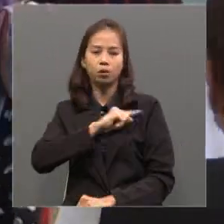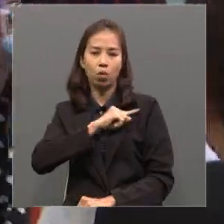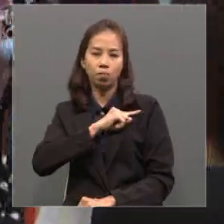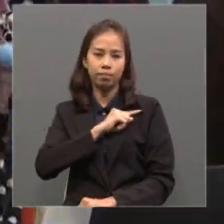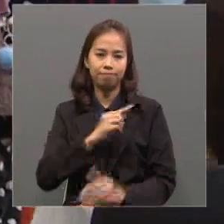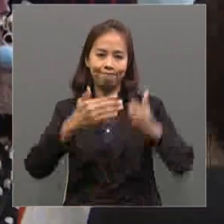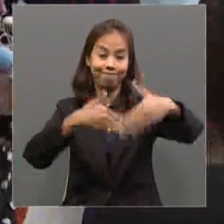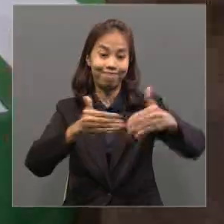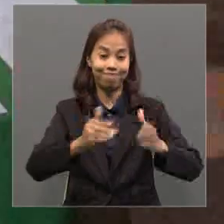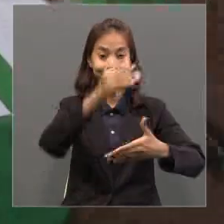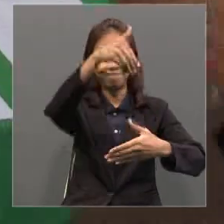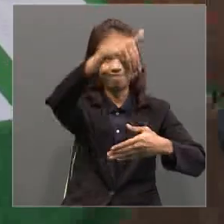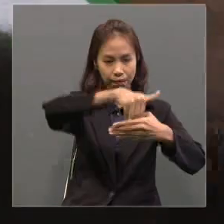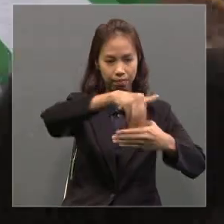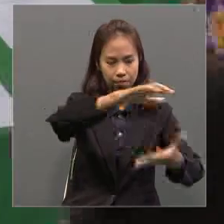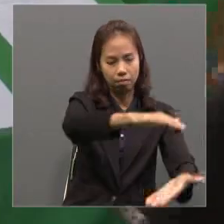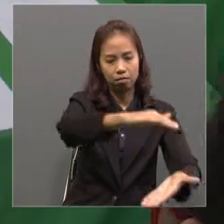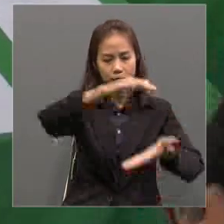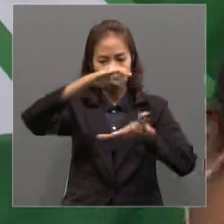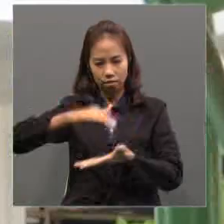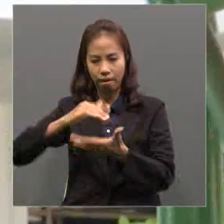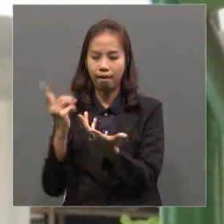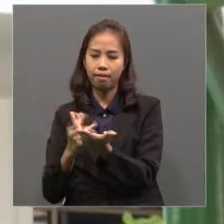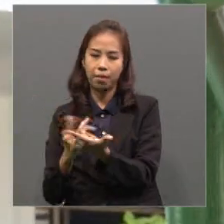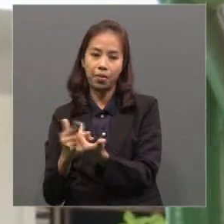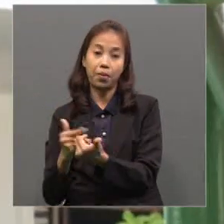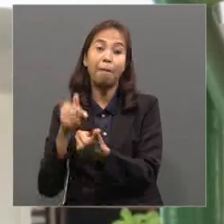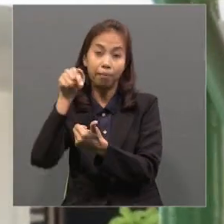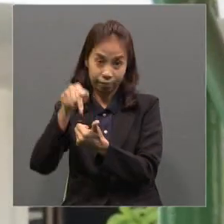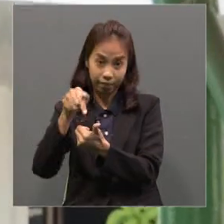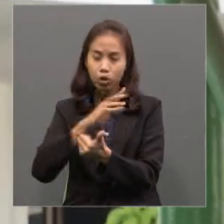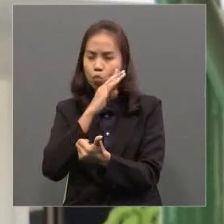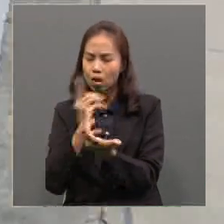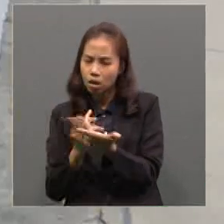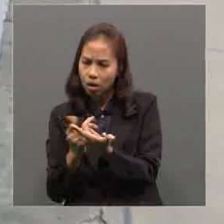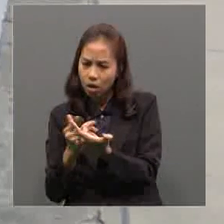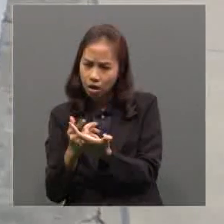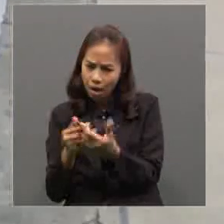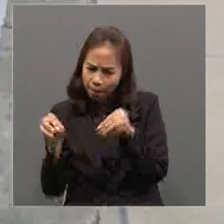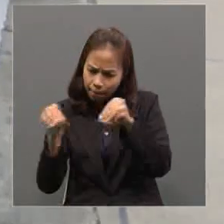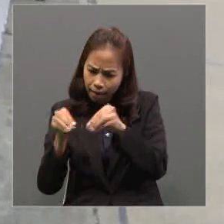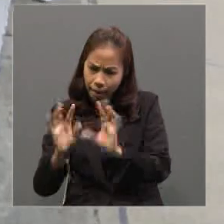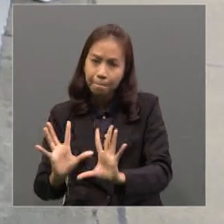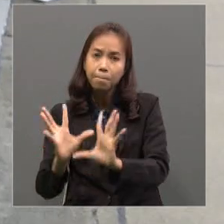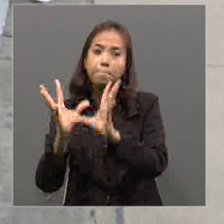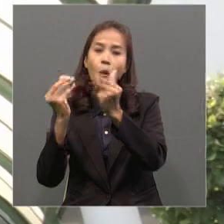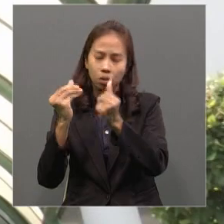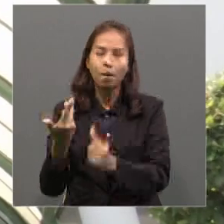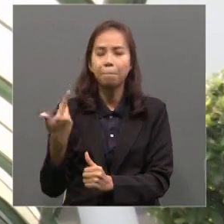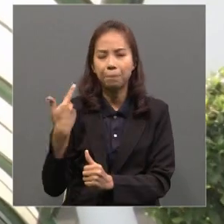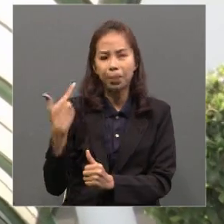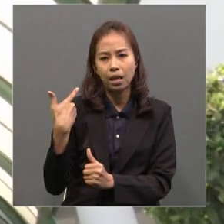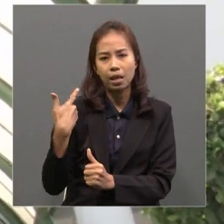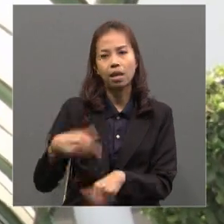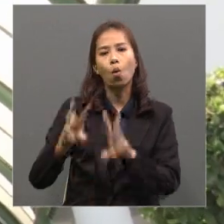คะแนนเลือกตั้งล่วงหน้าเอามานับคะแนนรวมกันทีเดียวเมื่อนับคะแนนใกล้จะเสร็จแล้วก็จะรายงานผลผ่านระบบออนไลน์